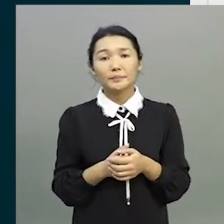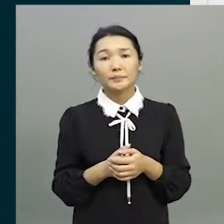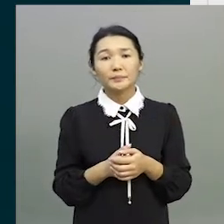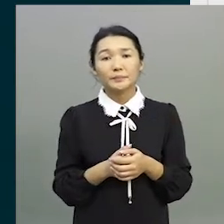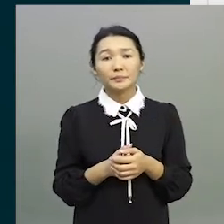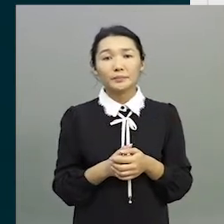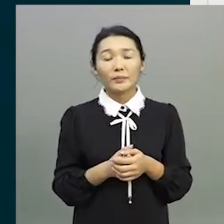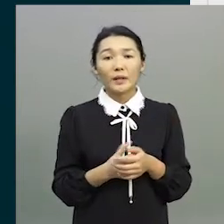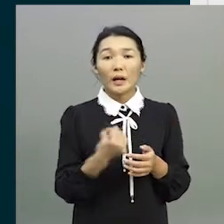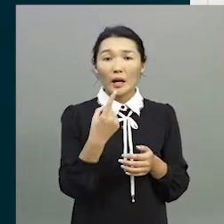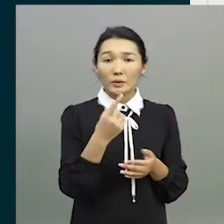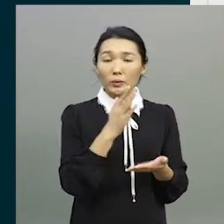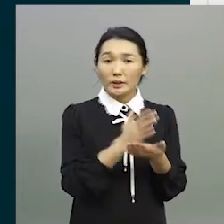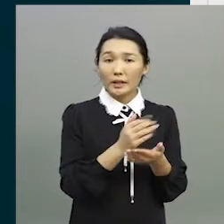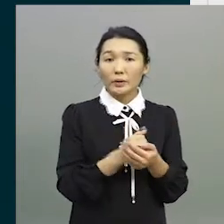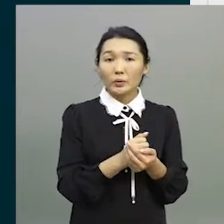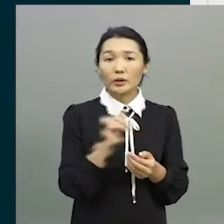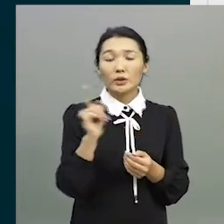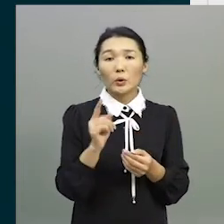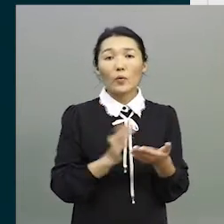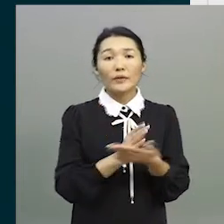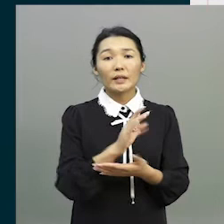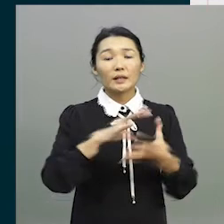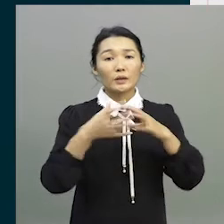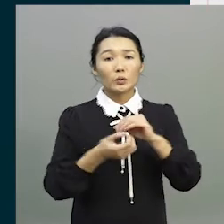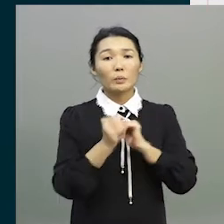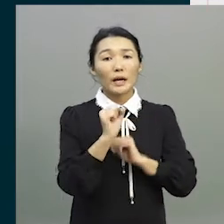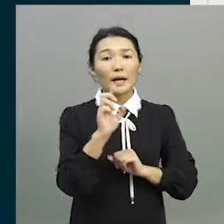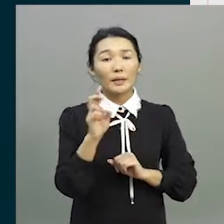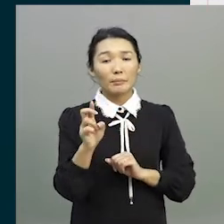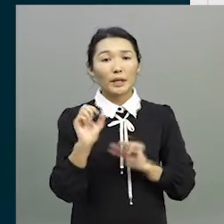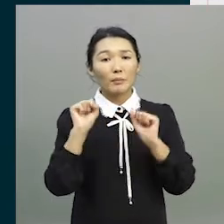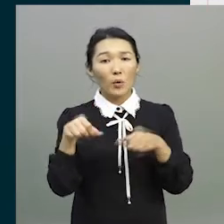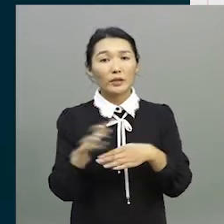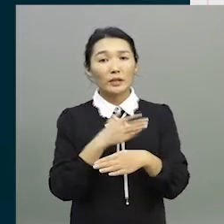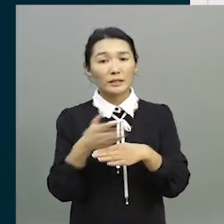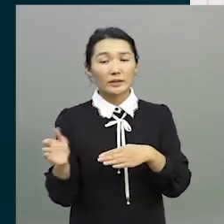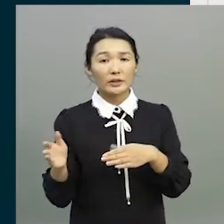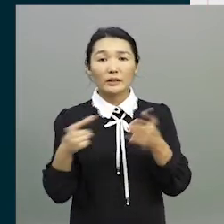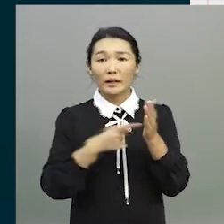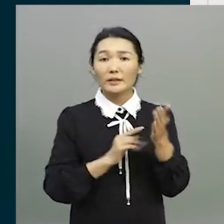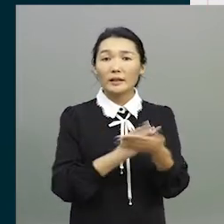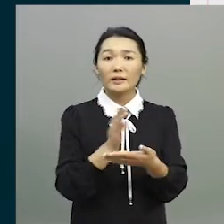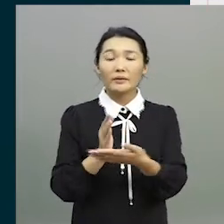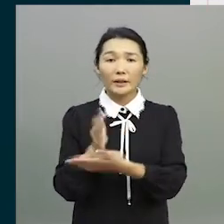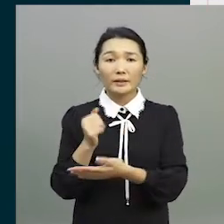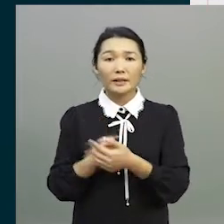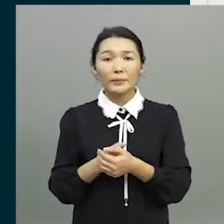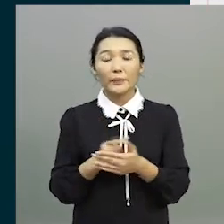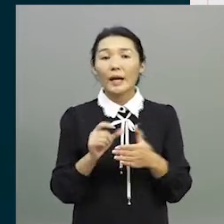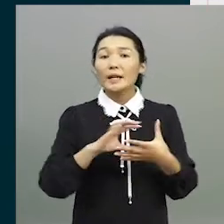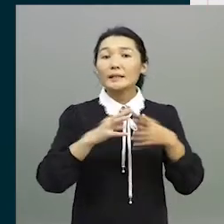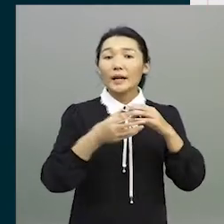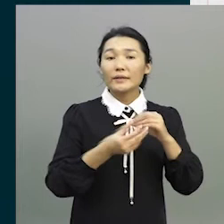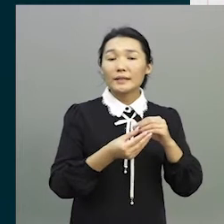отсюда следует что вектор сумма a и b можно разложить на координатные векторы с коэффициентом